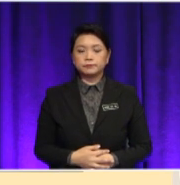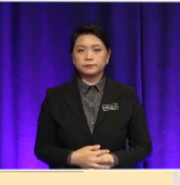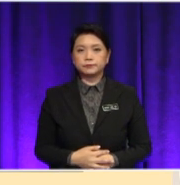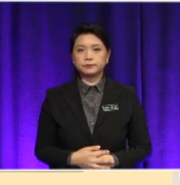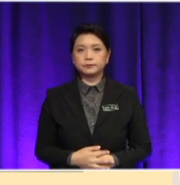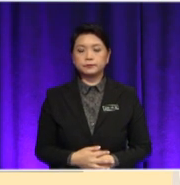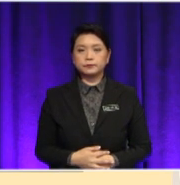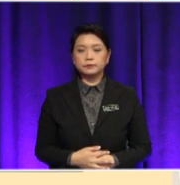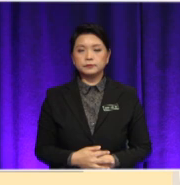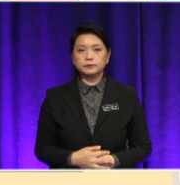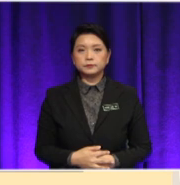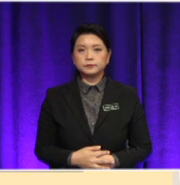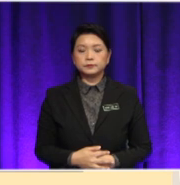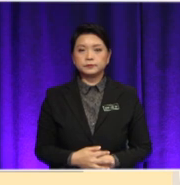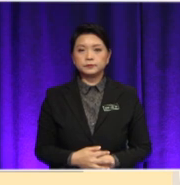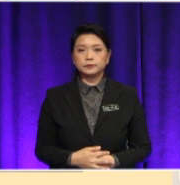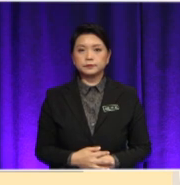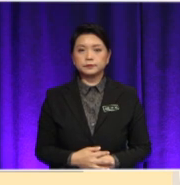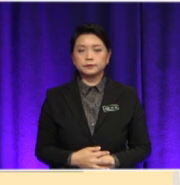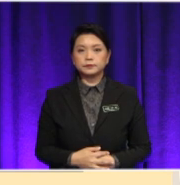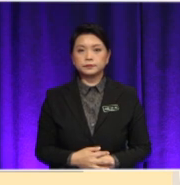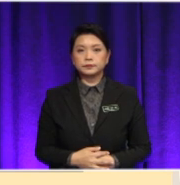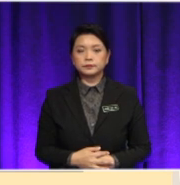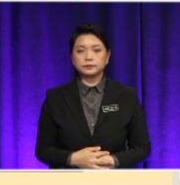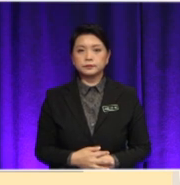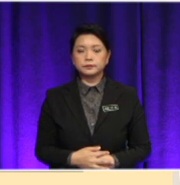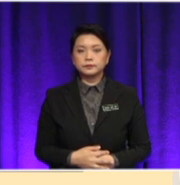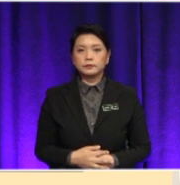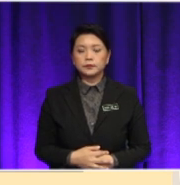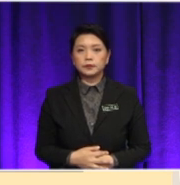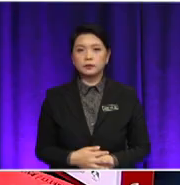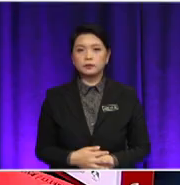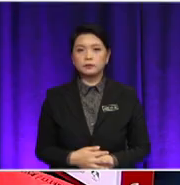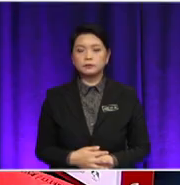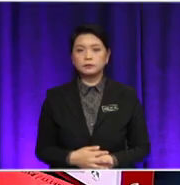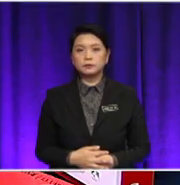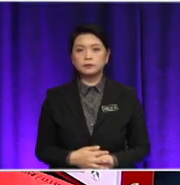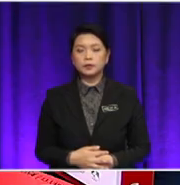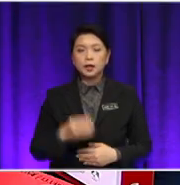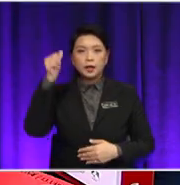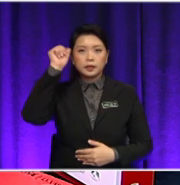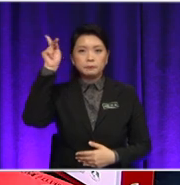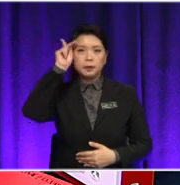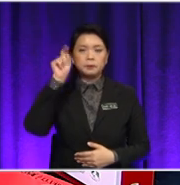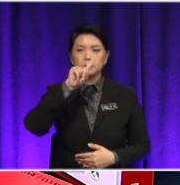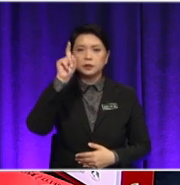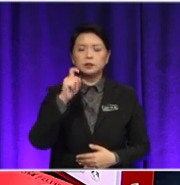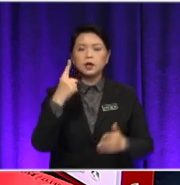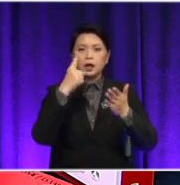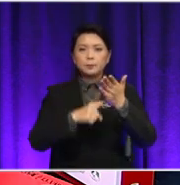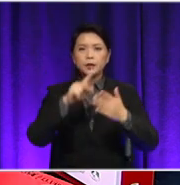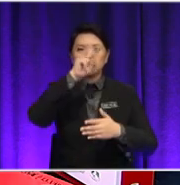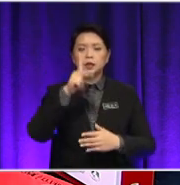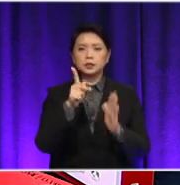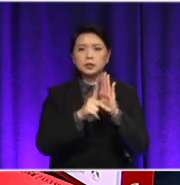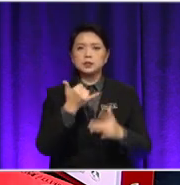Okey. Baik, cikgu-cikgu saya nak tanya cikgu kan. Apa antara kesalahan-kesalahan yang sering dilakukan apabila rawatan air iaitu ice